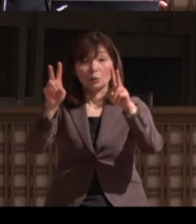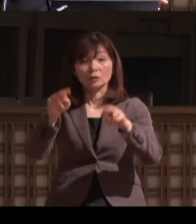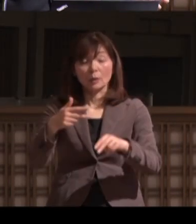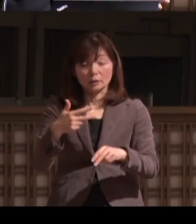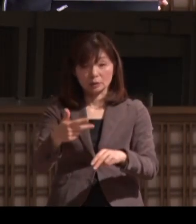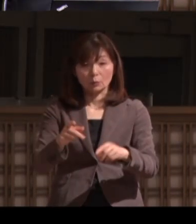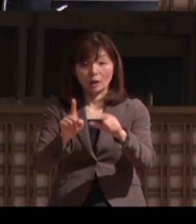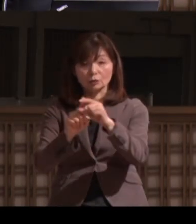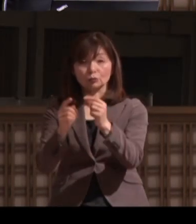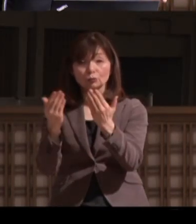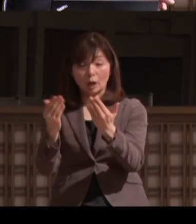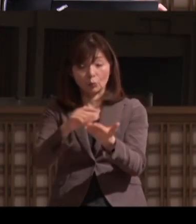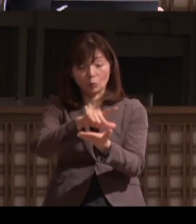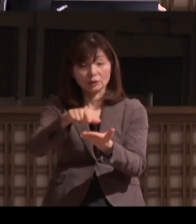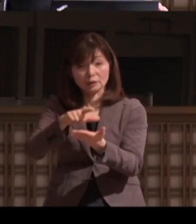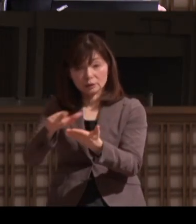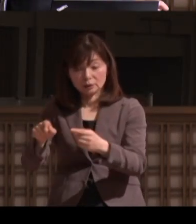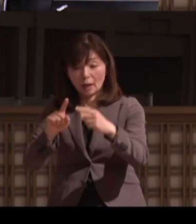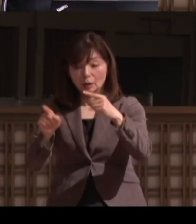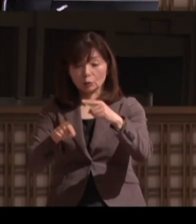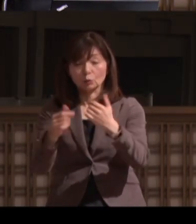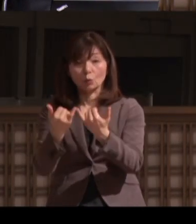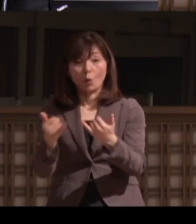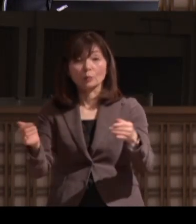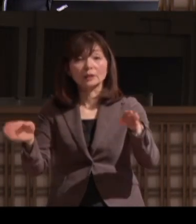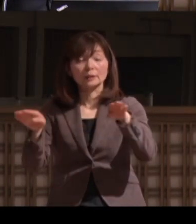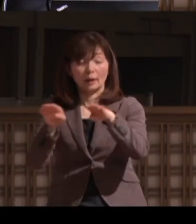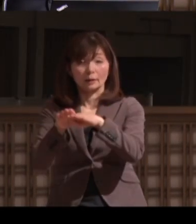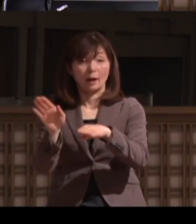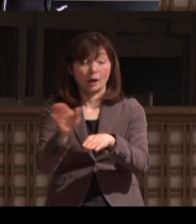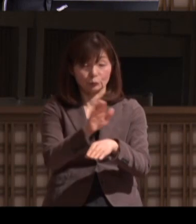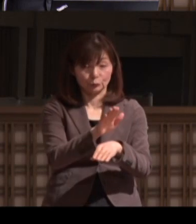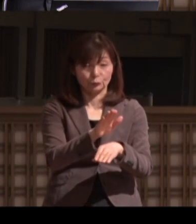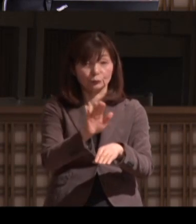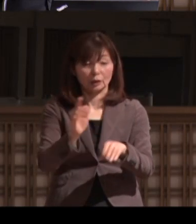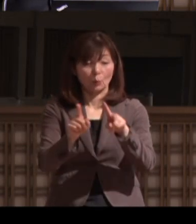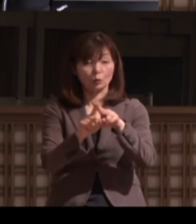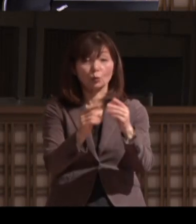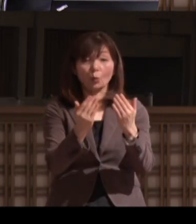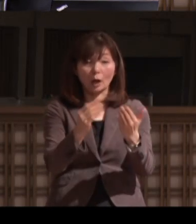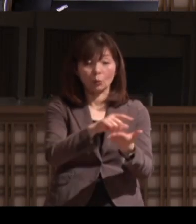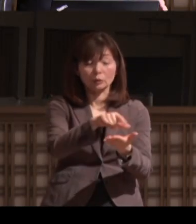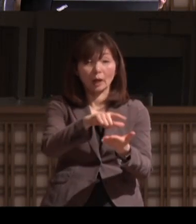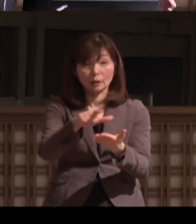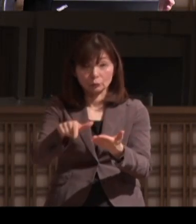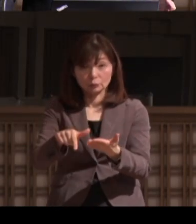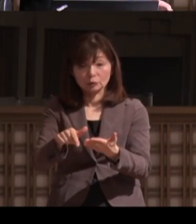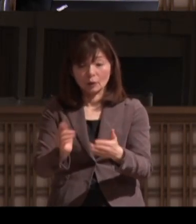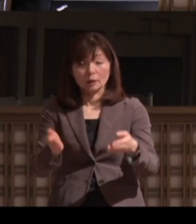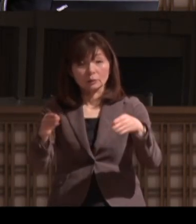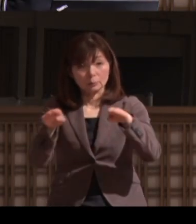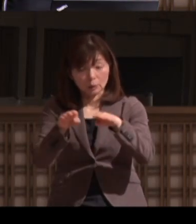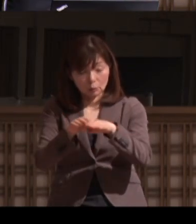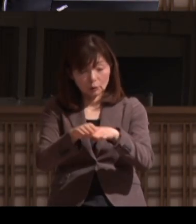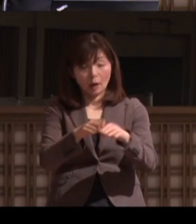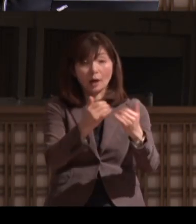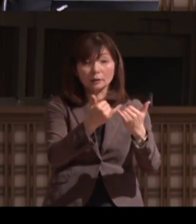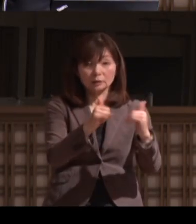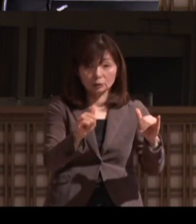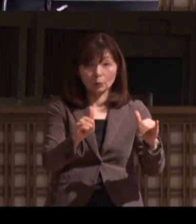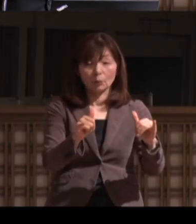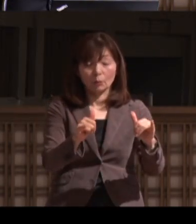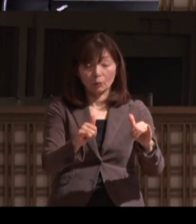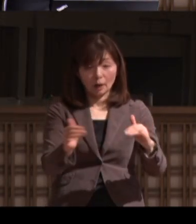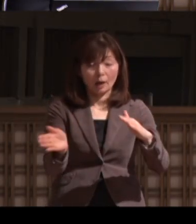官ございますが小学区隊にはまそういう組織やえ人や拠点がなかったという風に